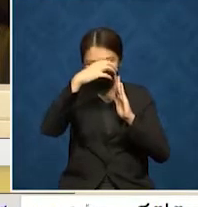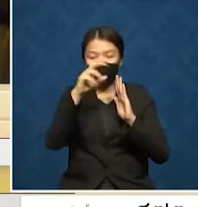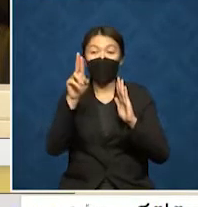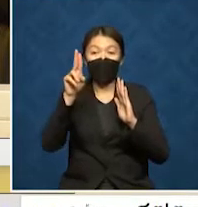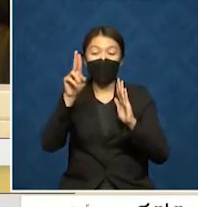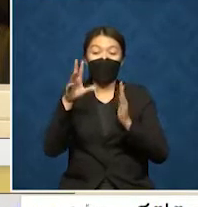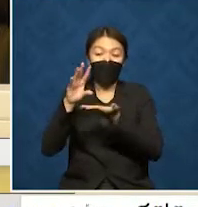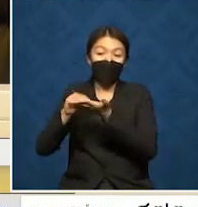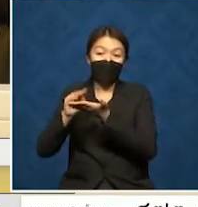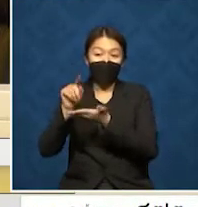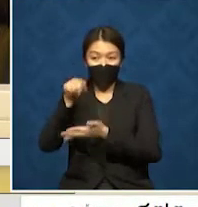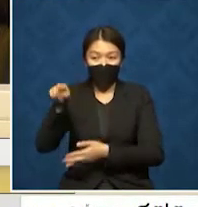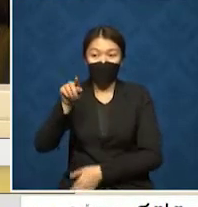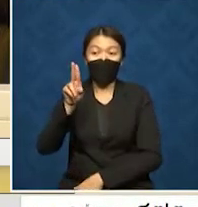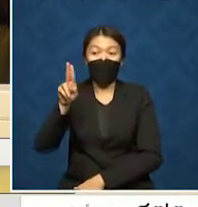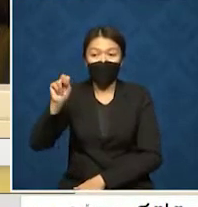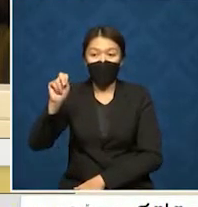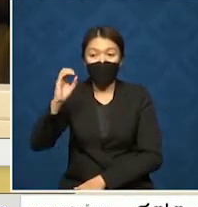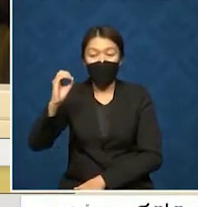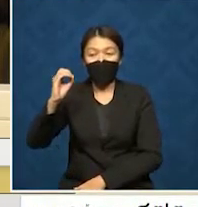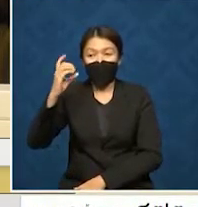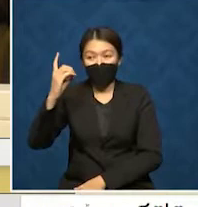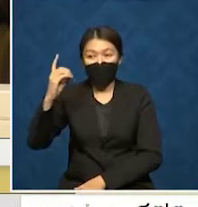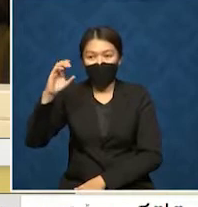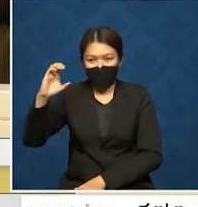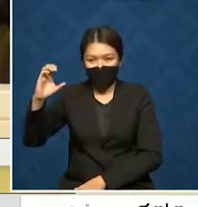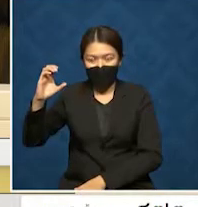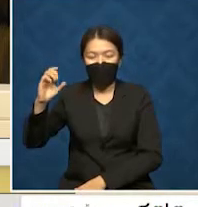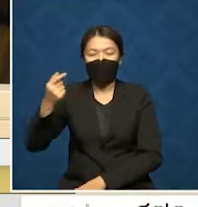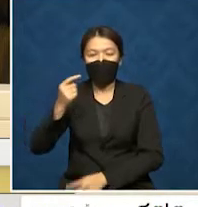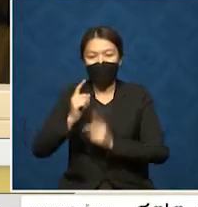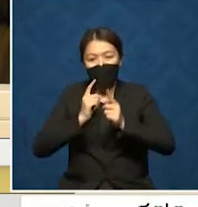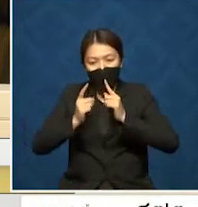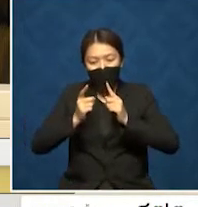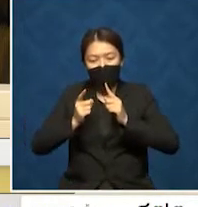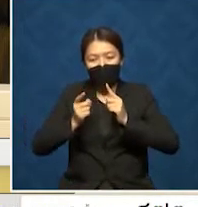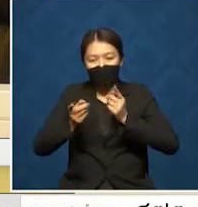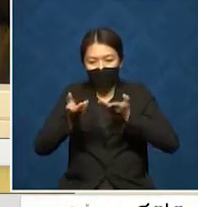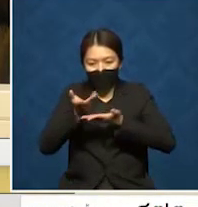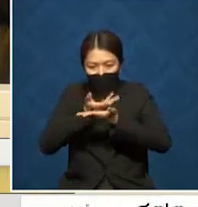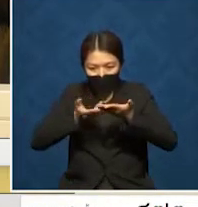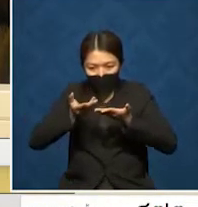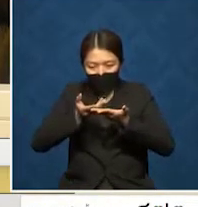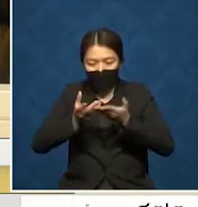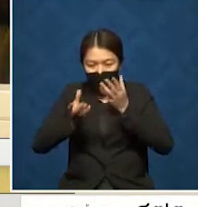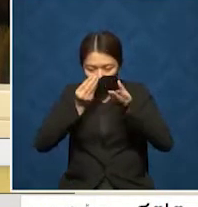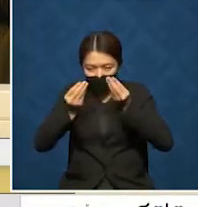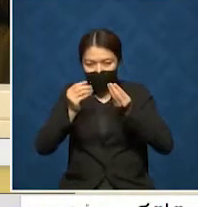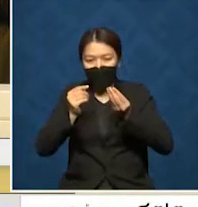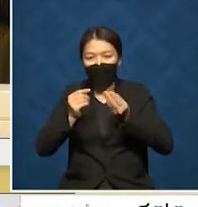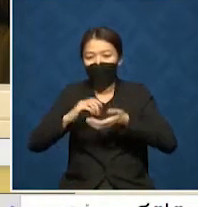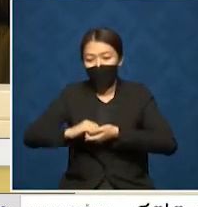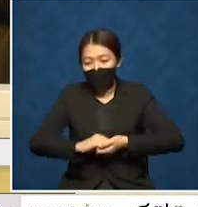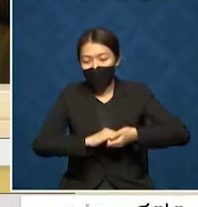UNODC ที่ได้มีการทำความเข้าใจศึกษาและร่วม